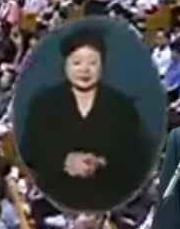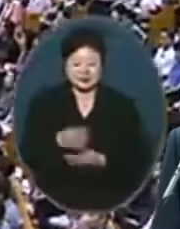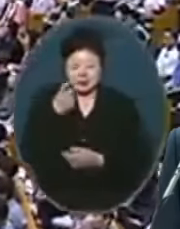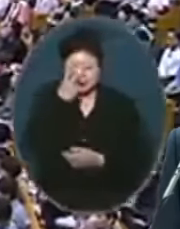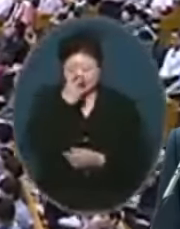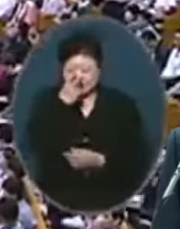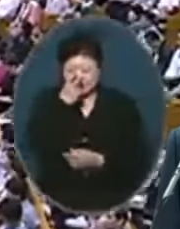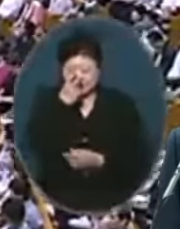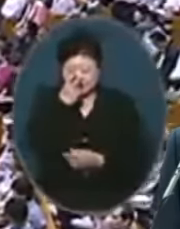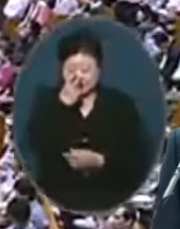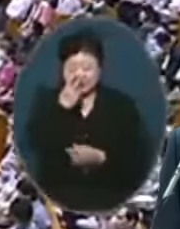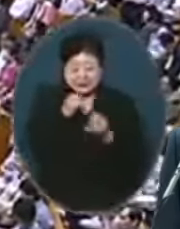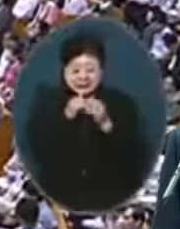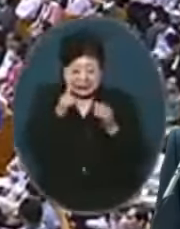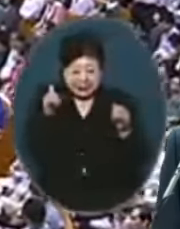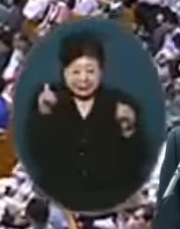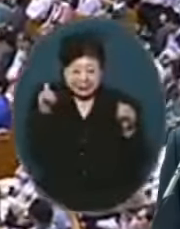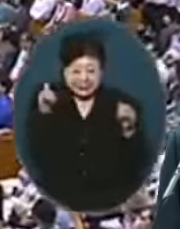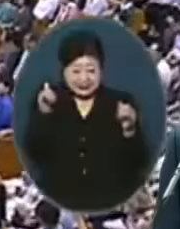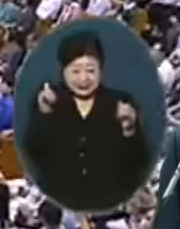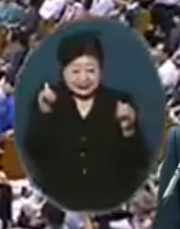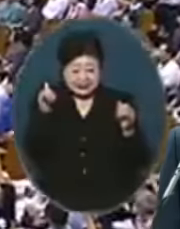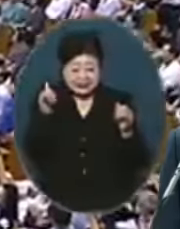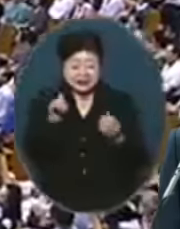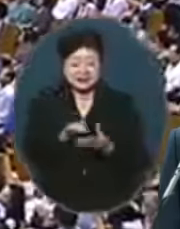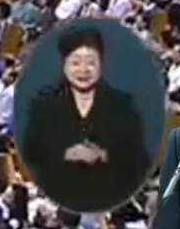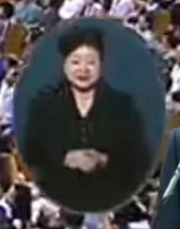정탐을 한 사람들은